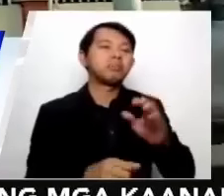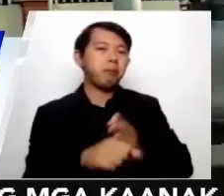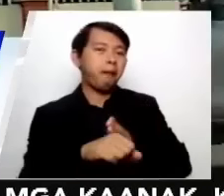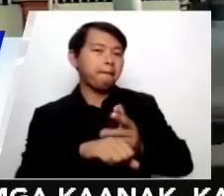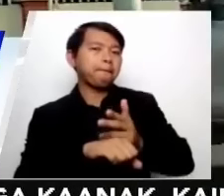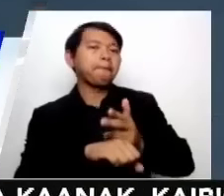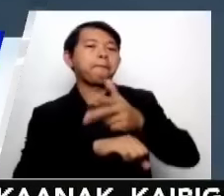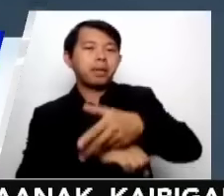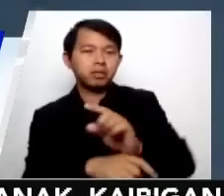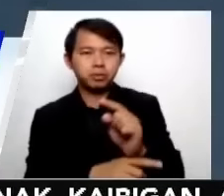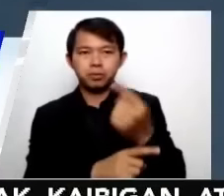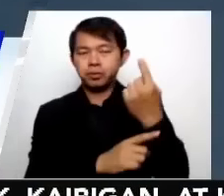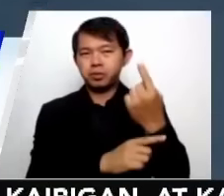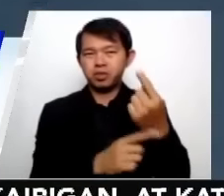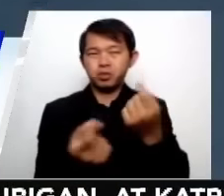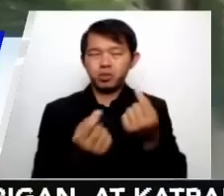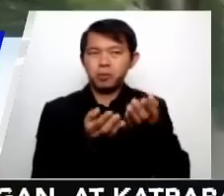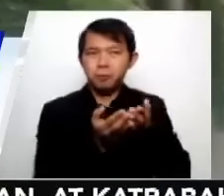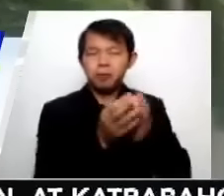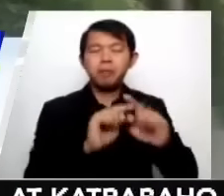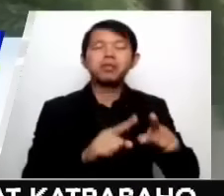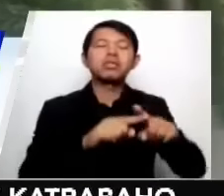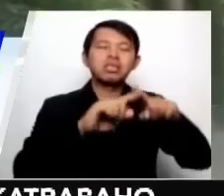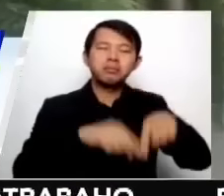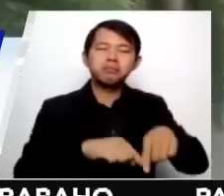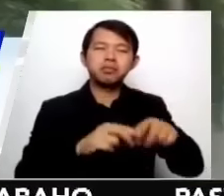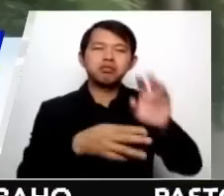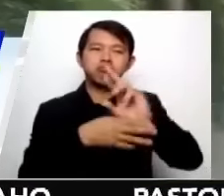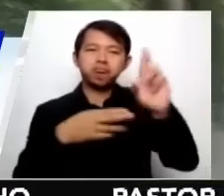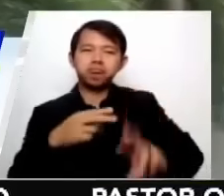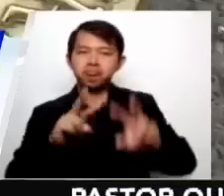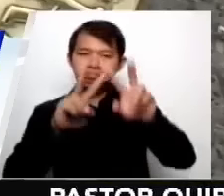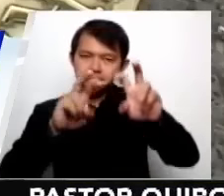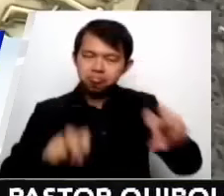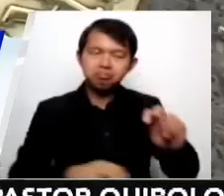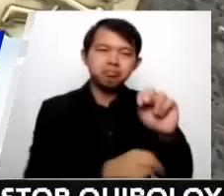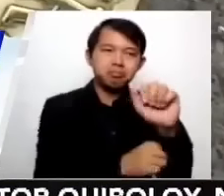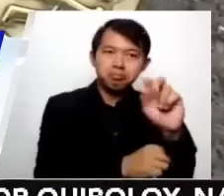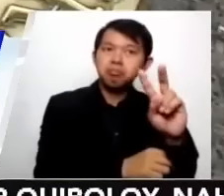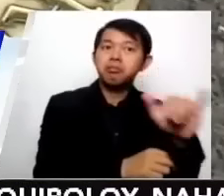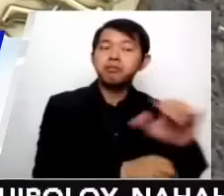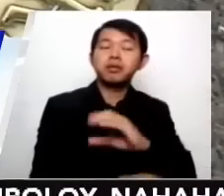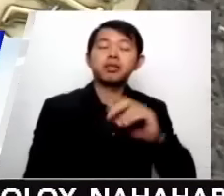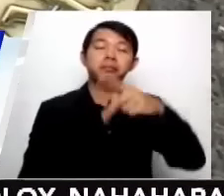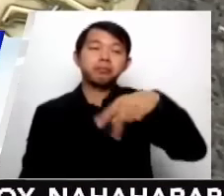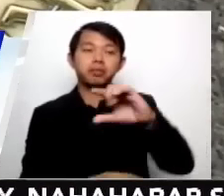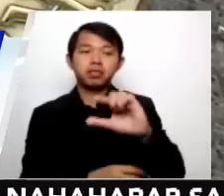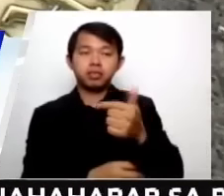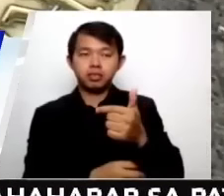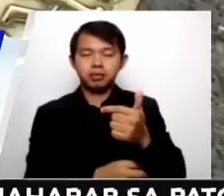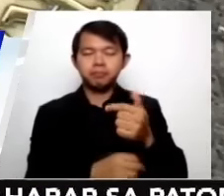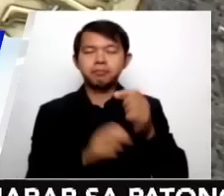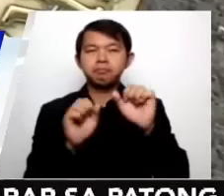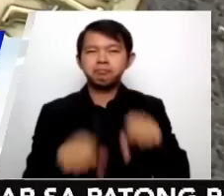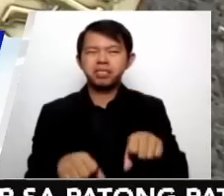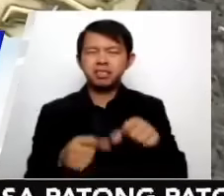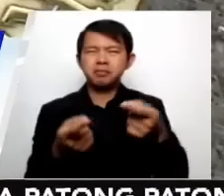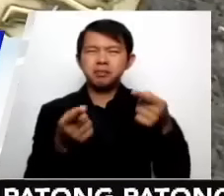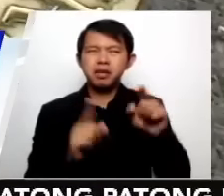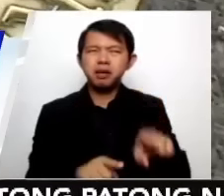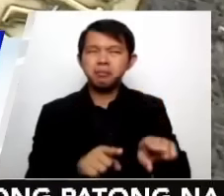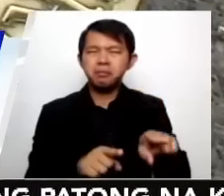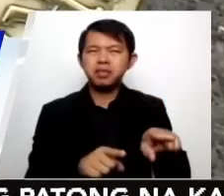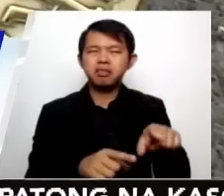depende sa kalalabasan ng investigasyon ng Navy at Coast Guard, pwede raw humantong ang insidente sa isa na namang